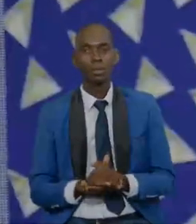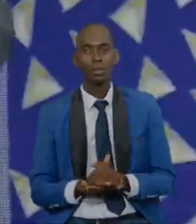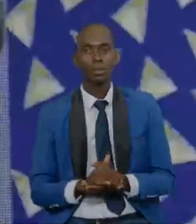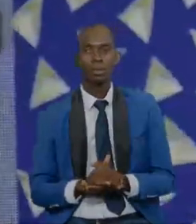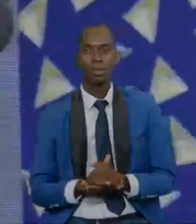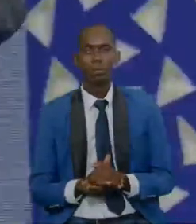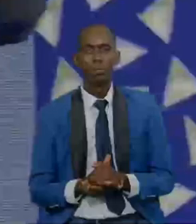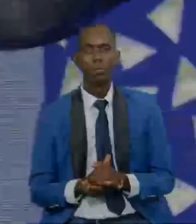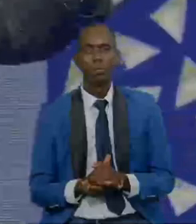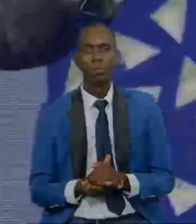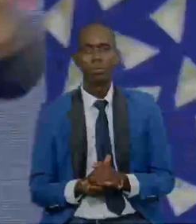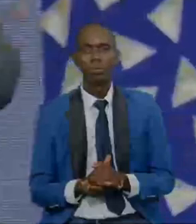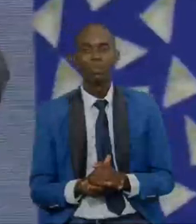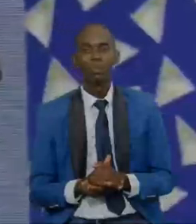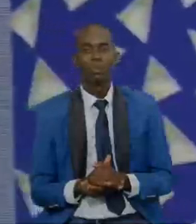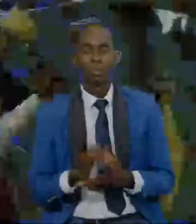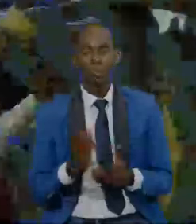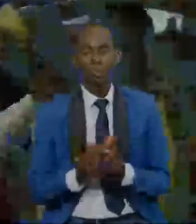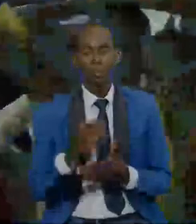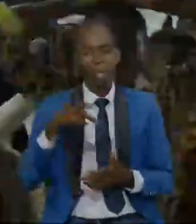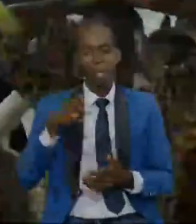corps.